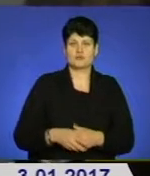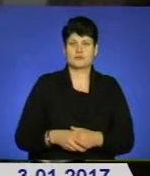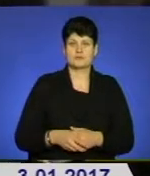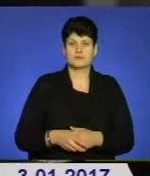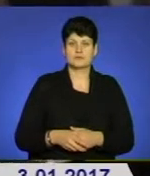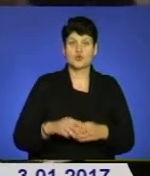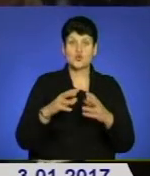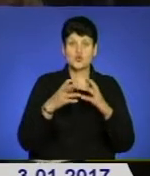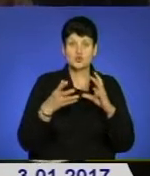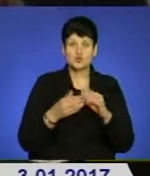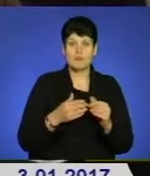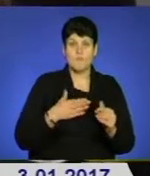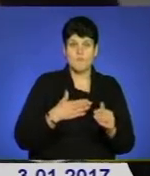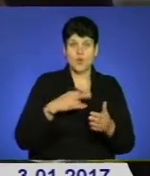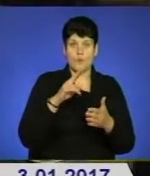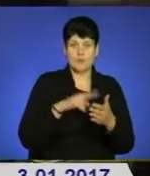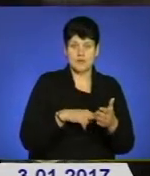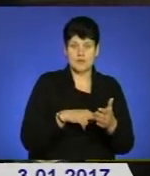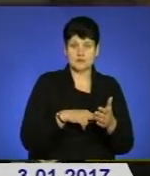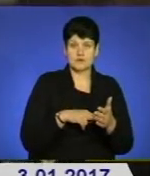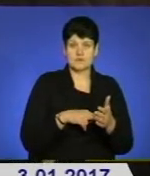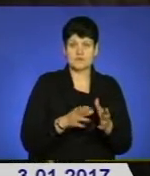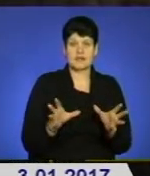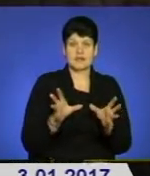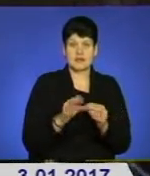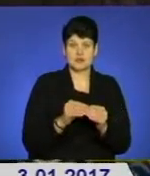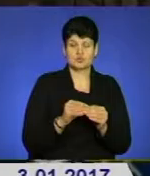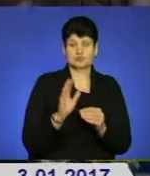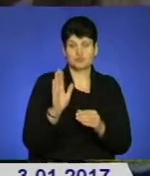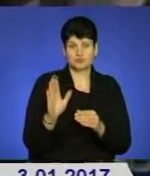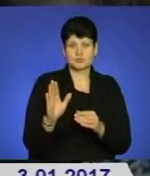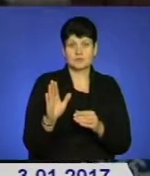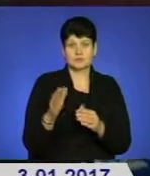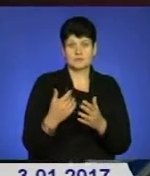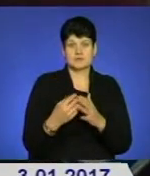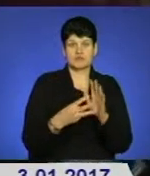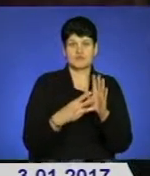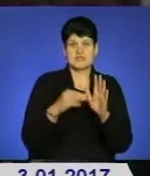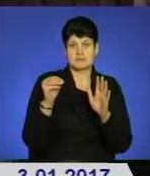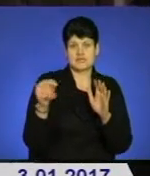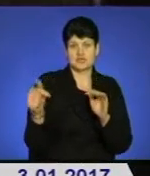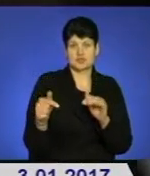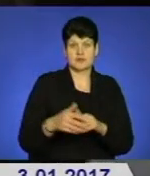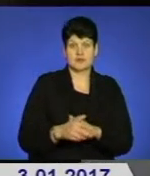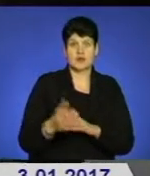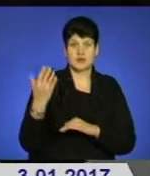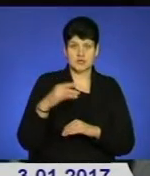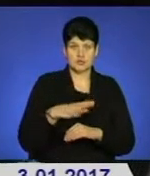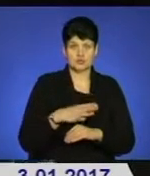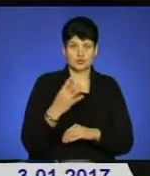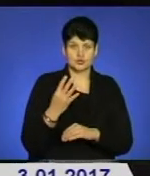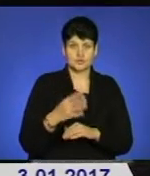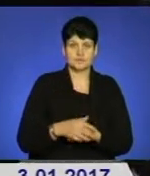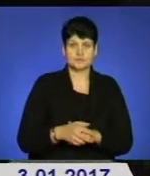Тобто сума мого податку зі мною і з найманими буде десь 8 тисяч гривень. А раніше було 4, десь